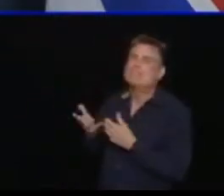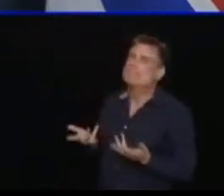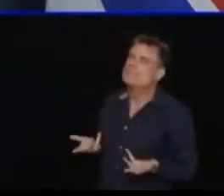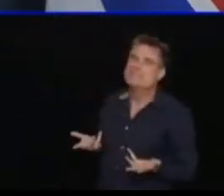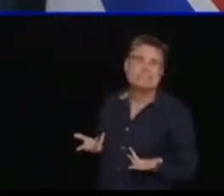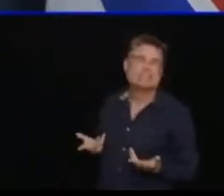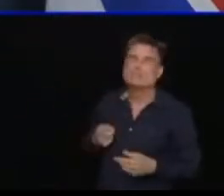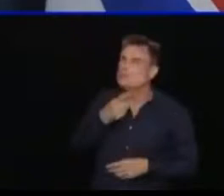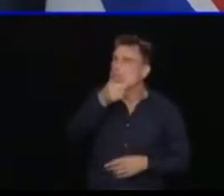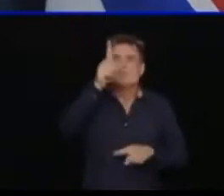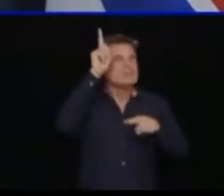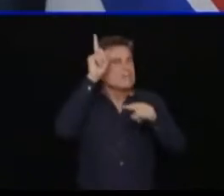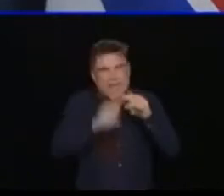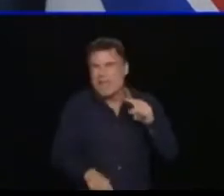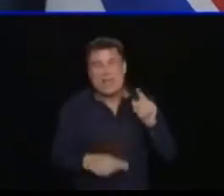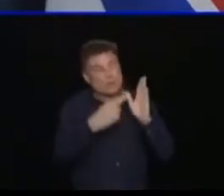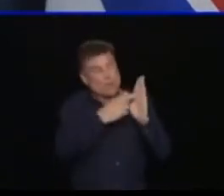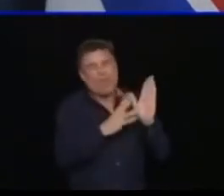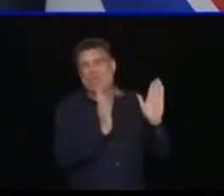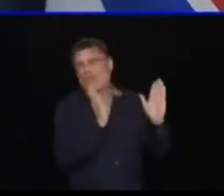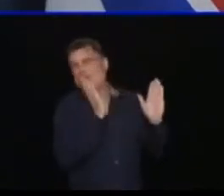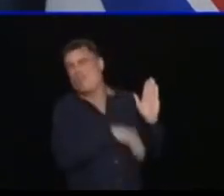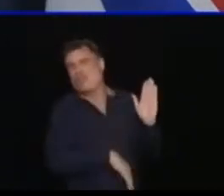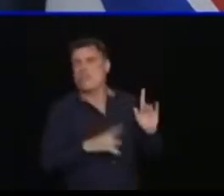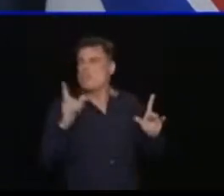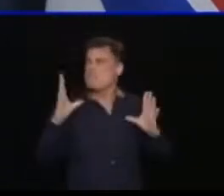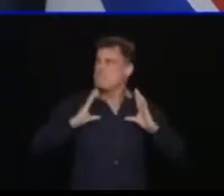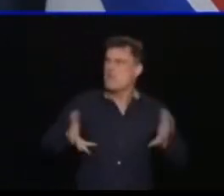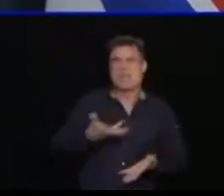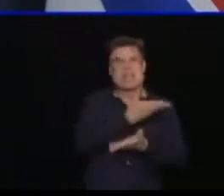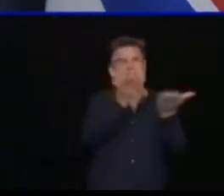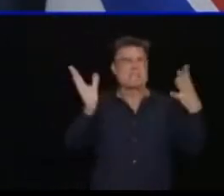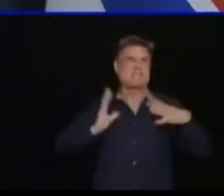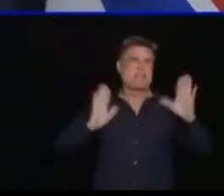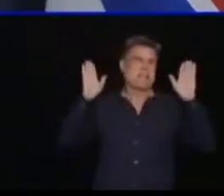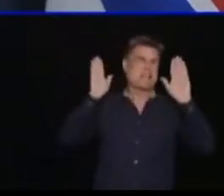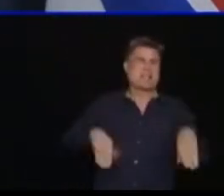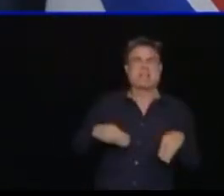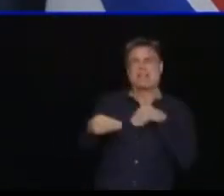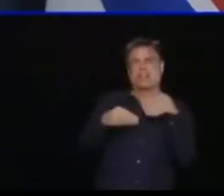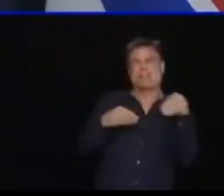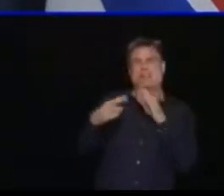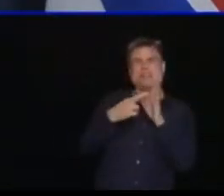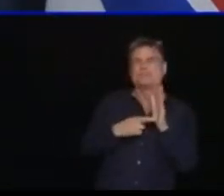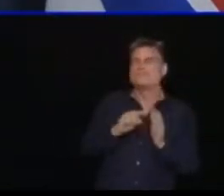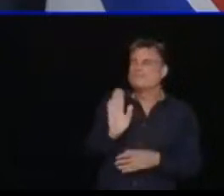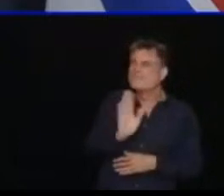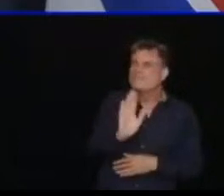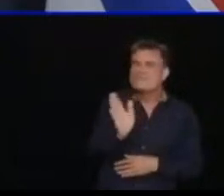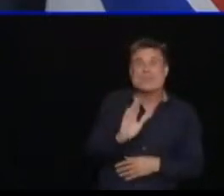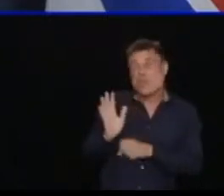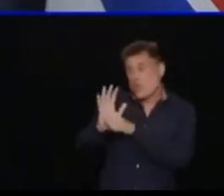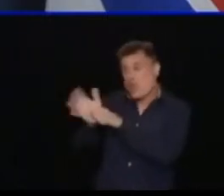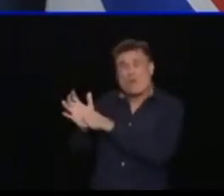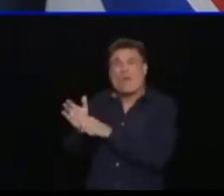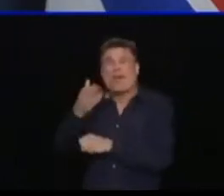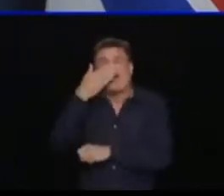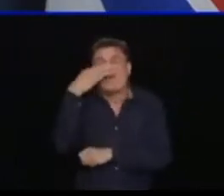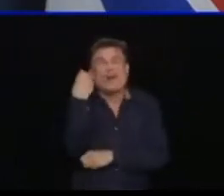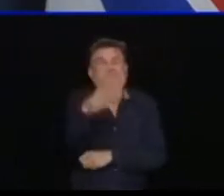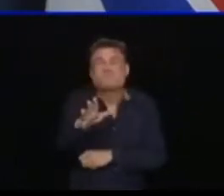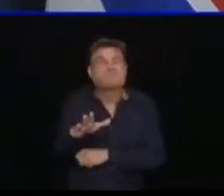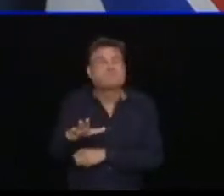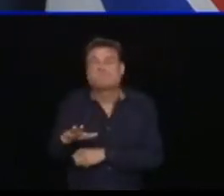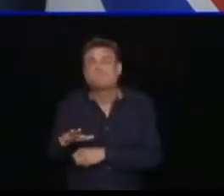所以我们躲避不了这个新冠病情，我们跟这个新冠病毒是没有办法做妥